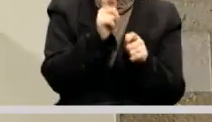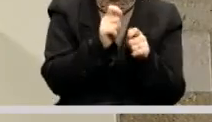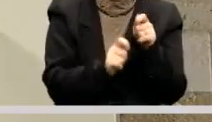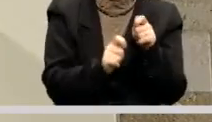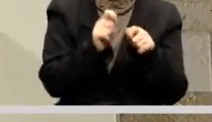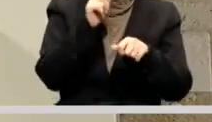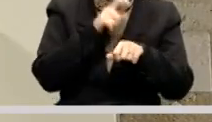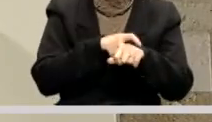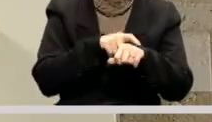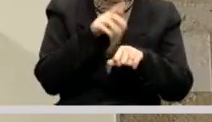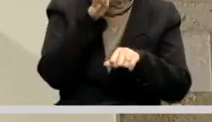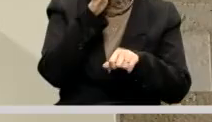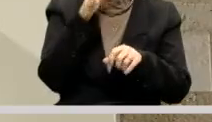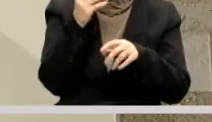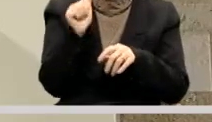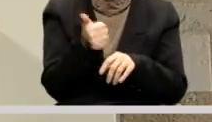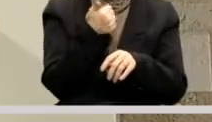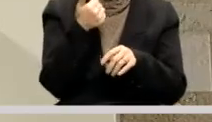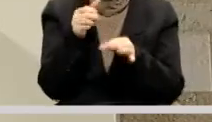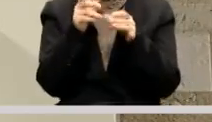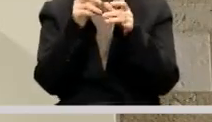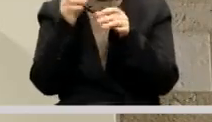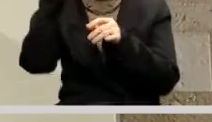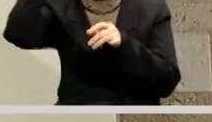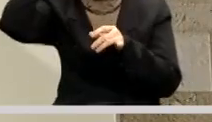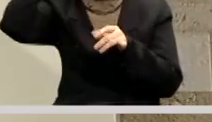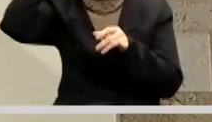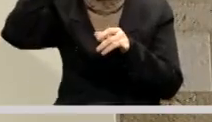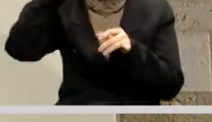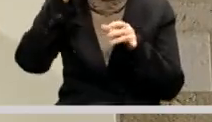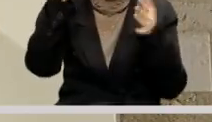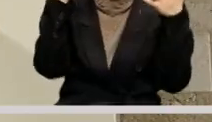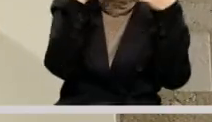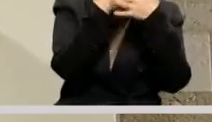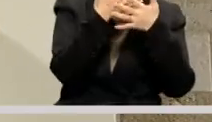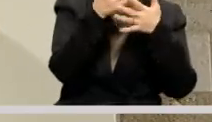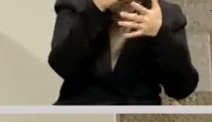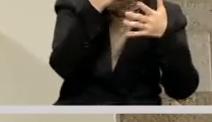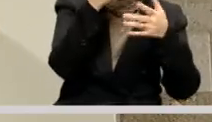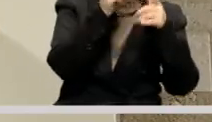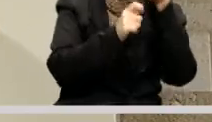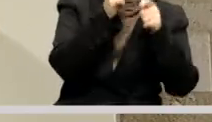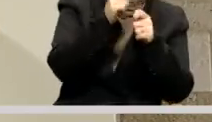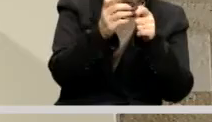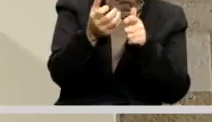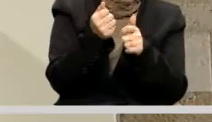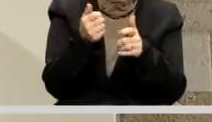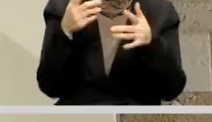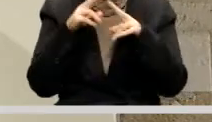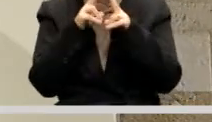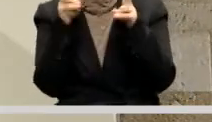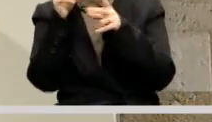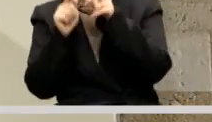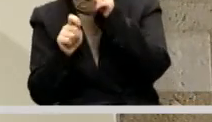Yani inekten gündüz sağılmış bir sütle, inekten gece vaktine doğru sağılmış bir sütün uykuya geçişi kolaylaştırma aşamaları da